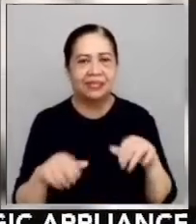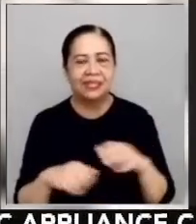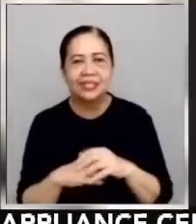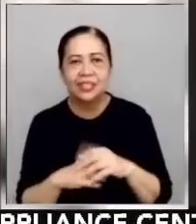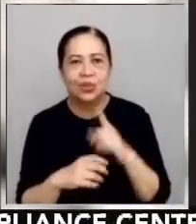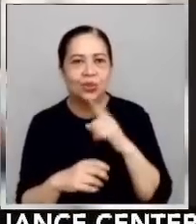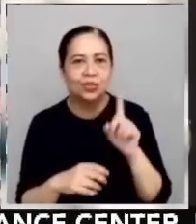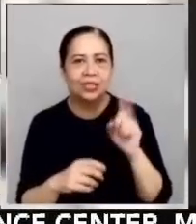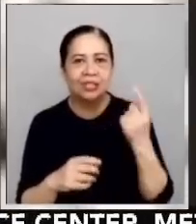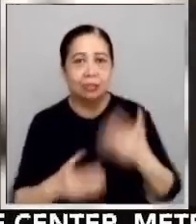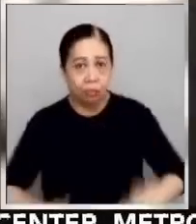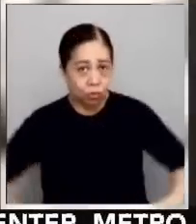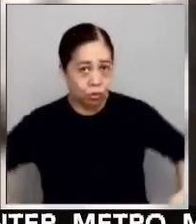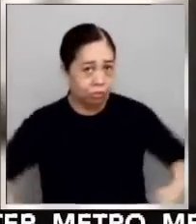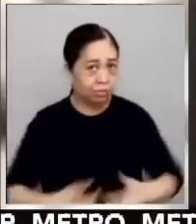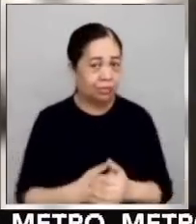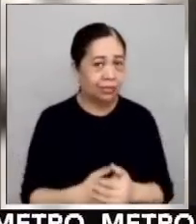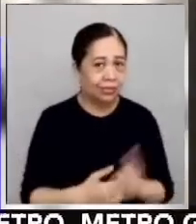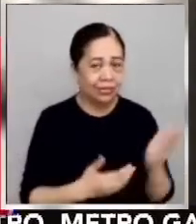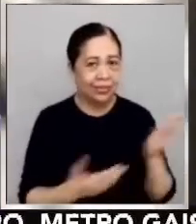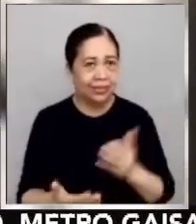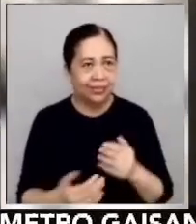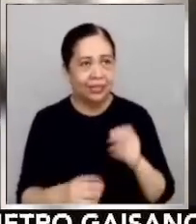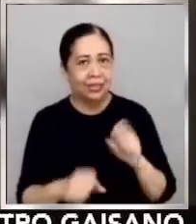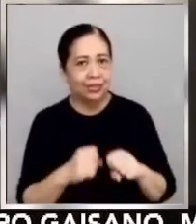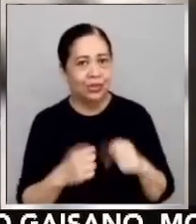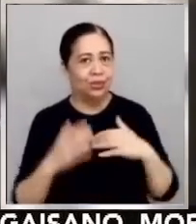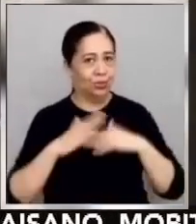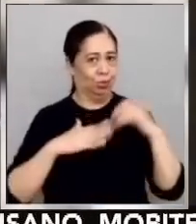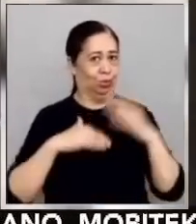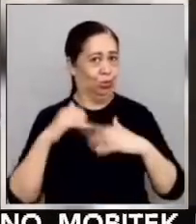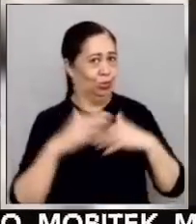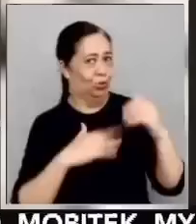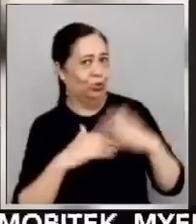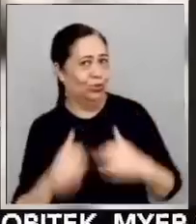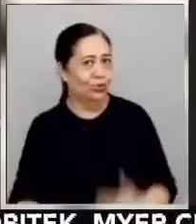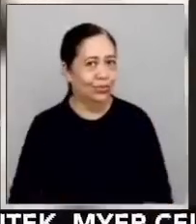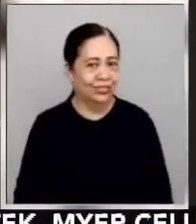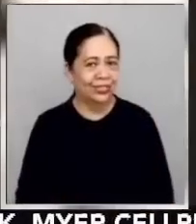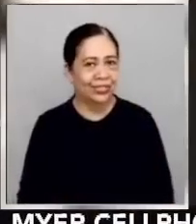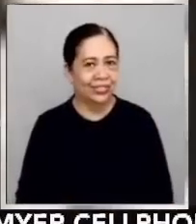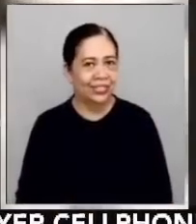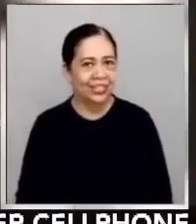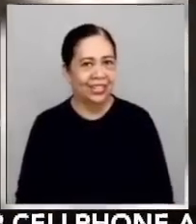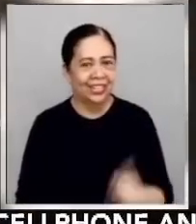Trunks. Bakit trunks? Para komportable. Pantay kulay.